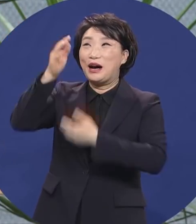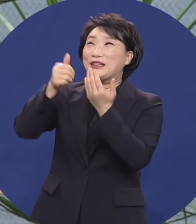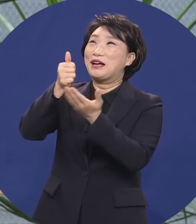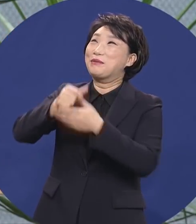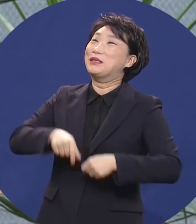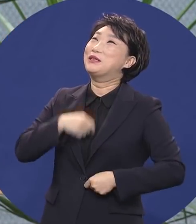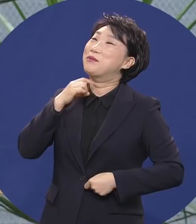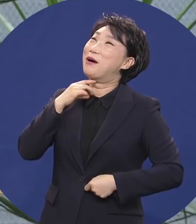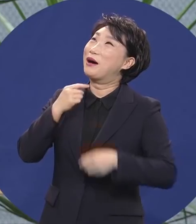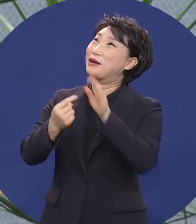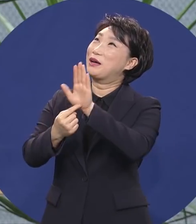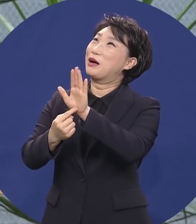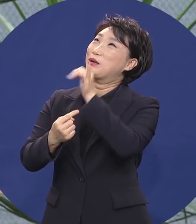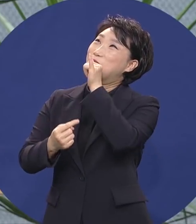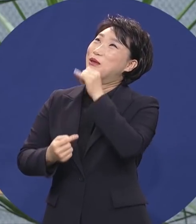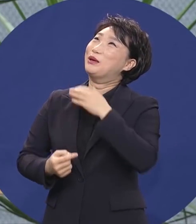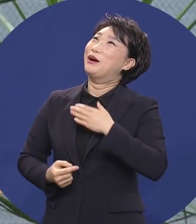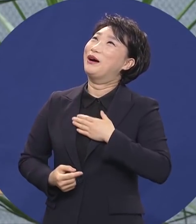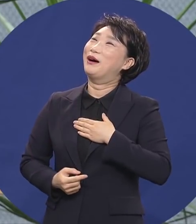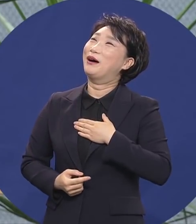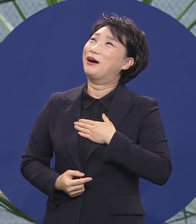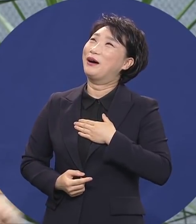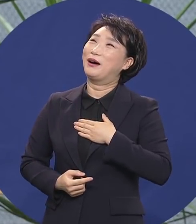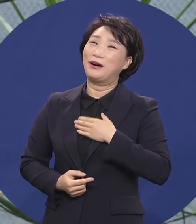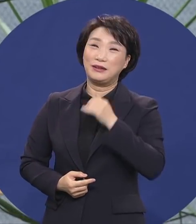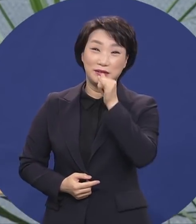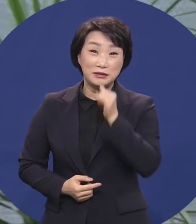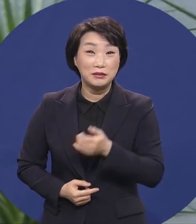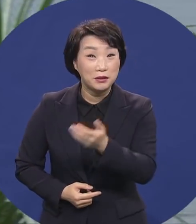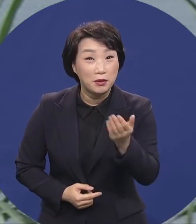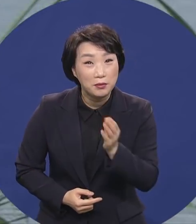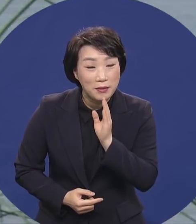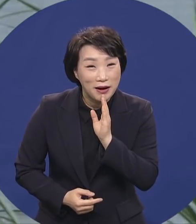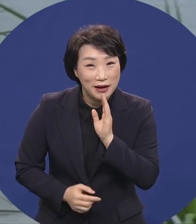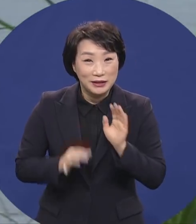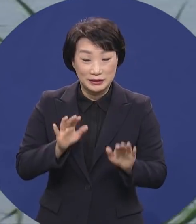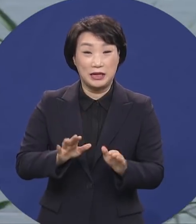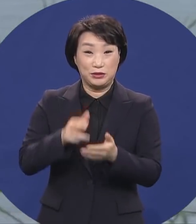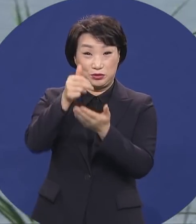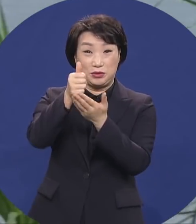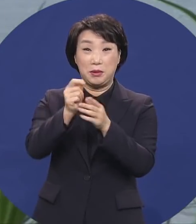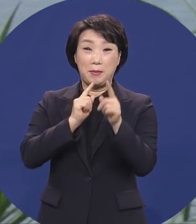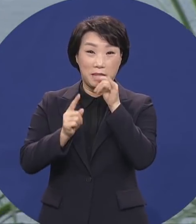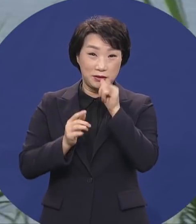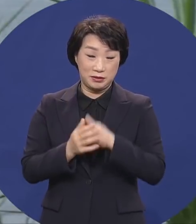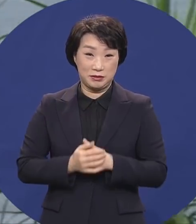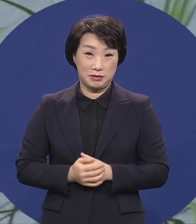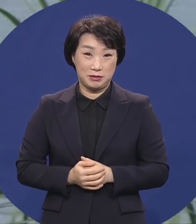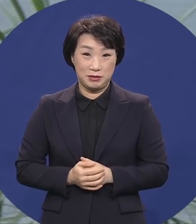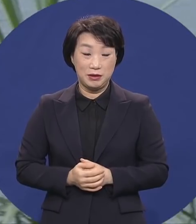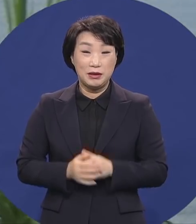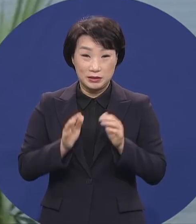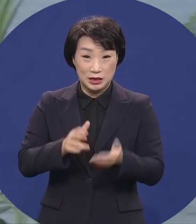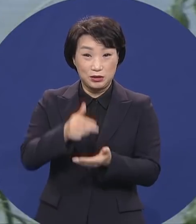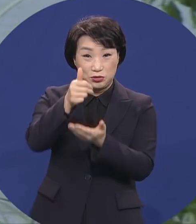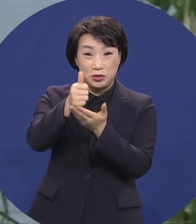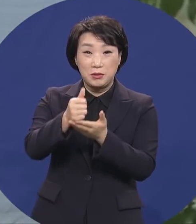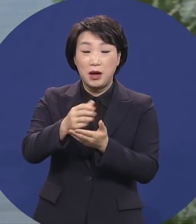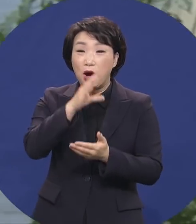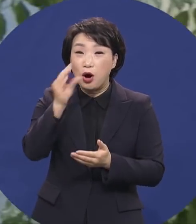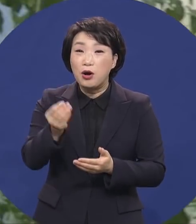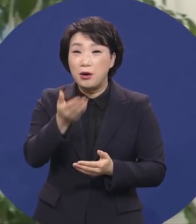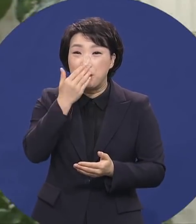하나님의 의만 드러나게 될 것이다. 그래서 주님이 주의